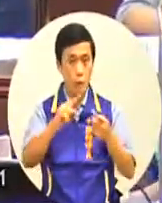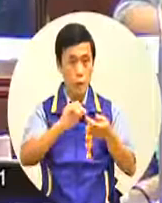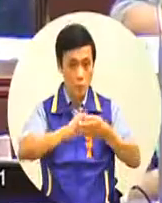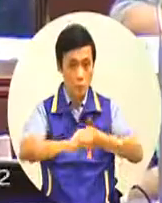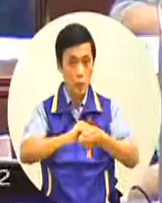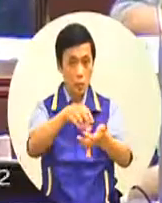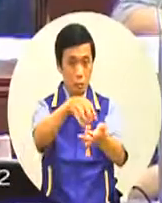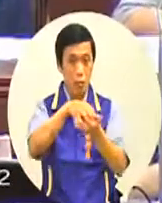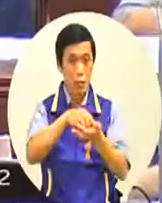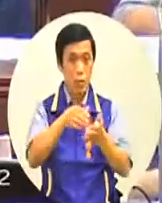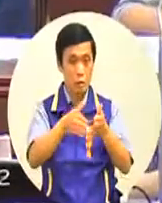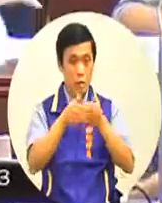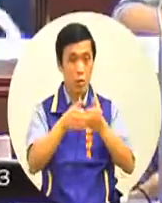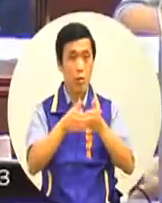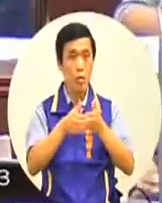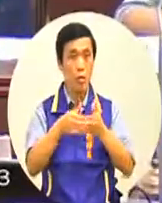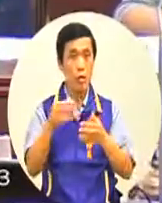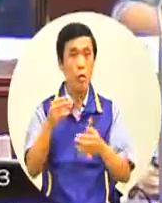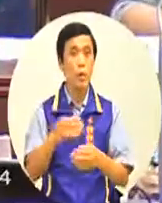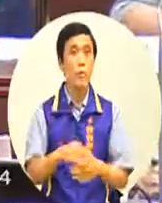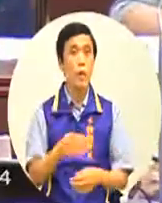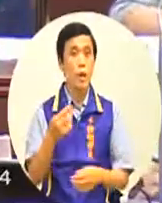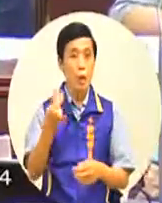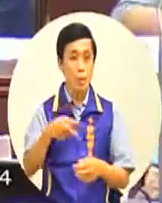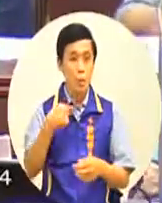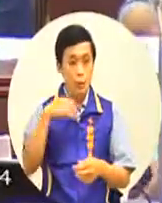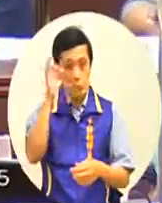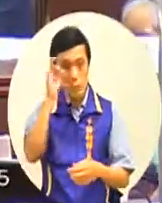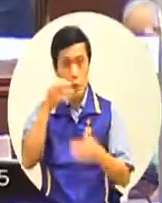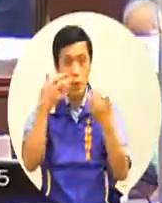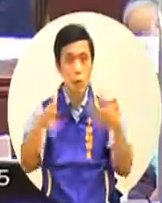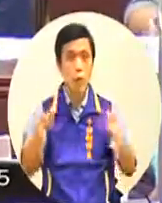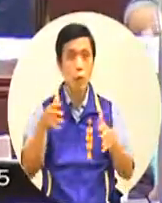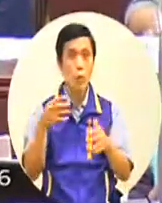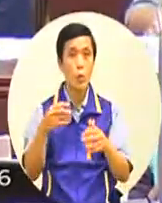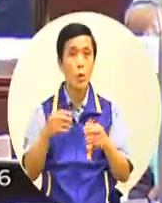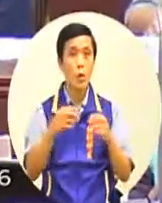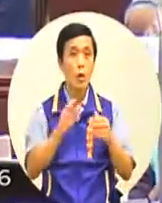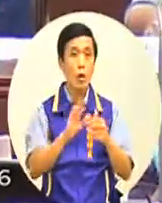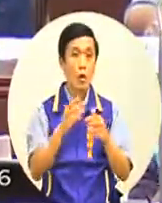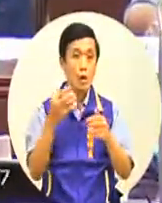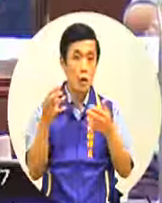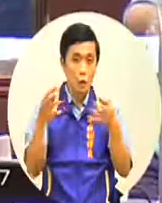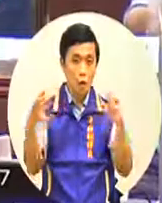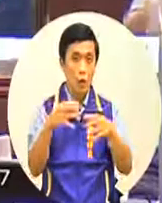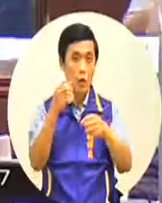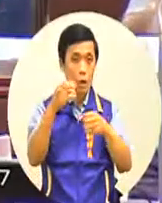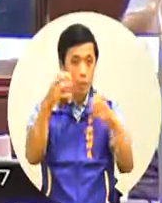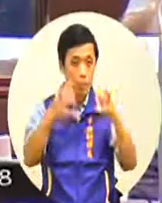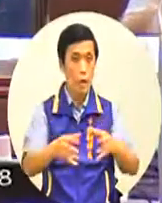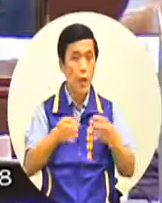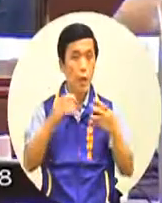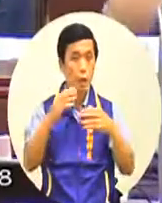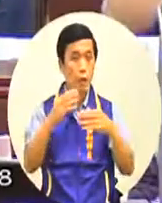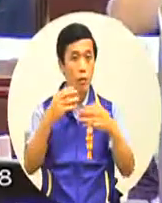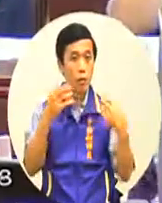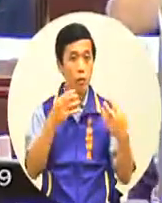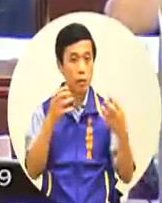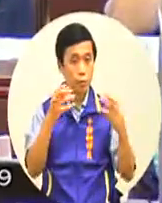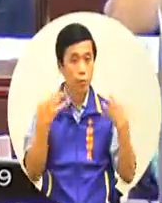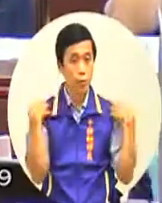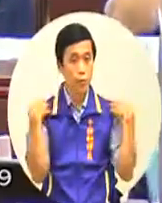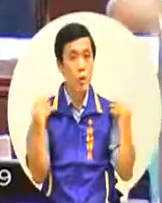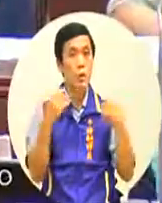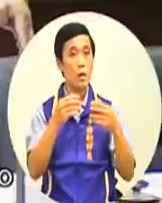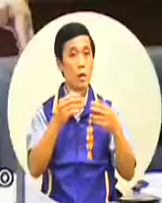背景，所以我们这次要找很多的合办单位、委办单位，所谓的 ABC， 其实也要找符合 我们的 经